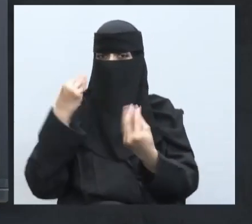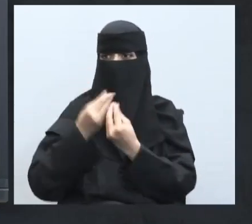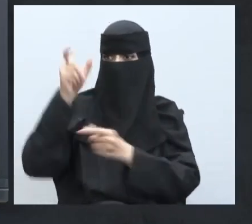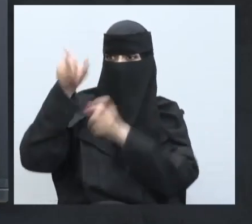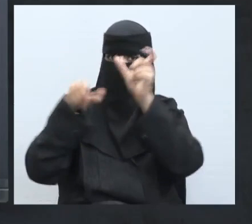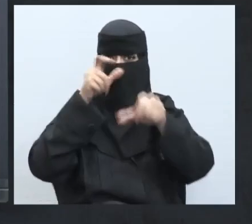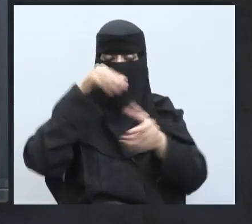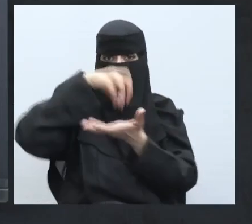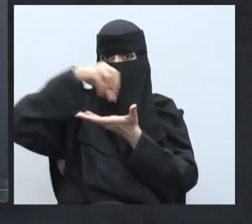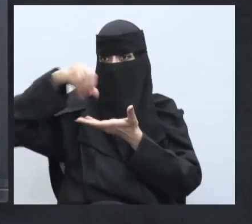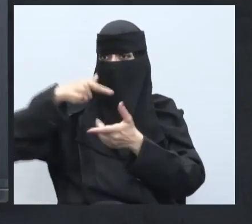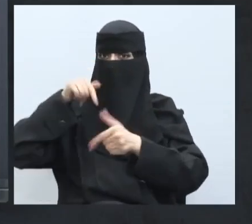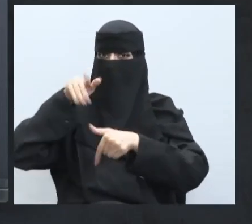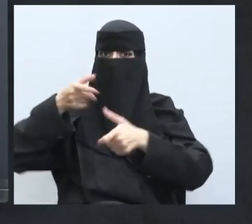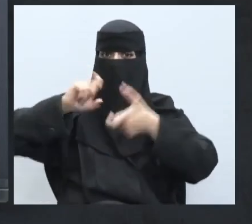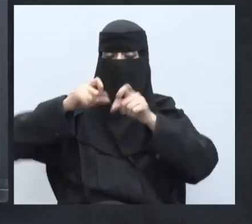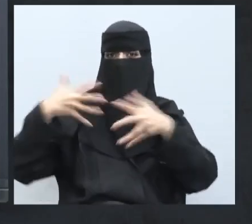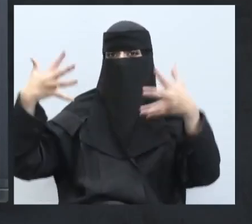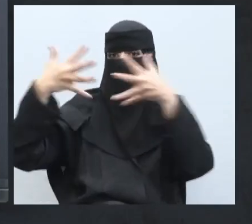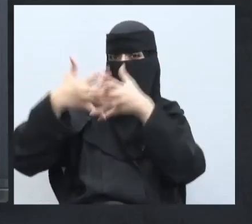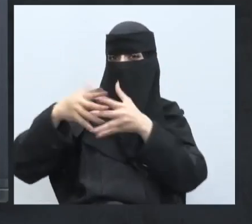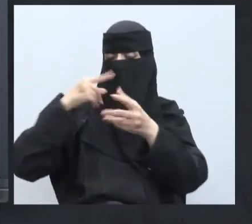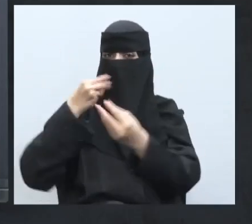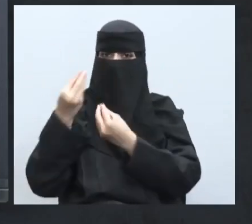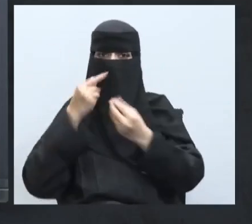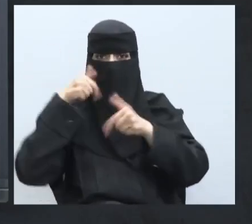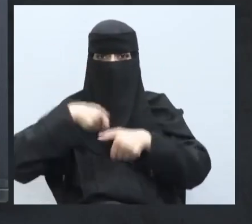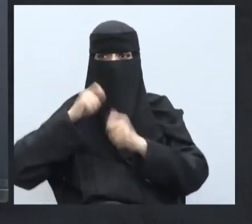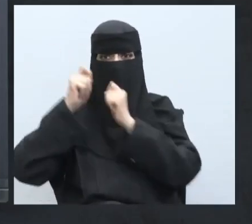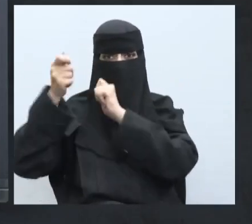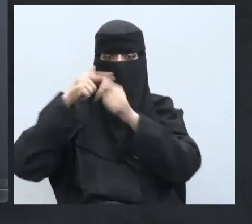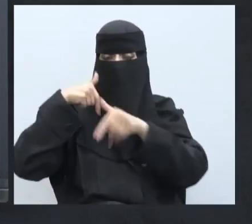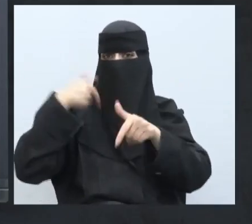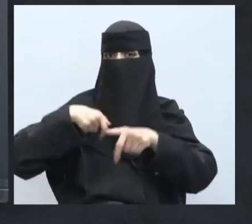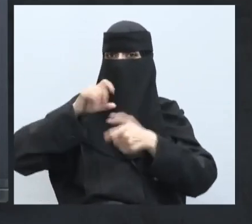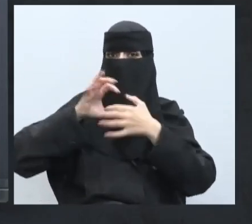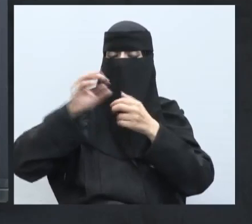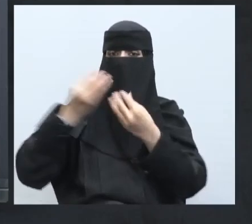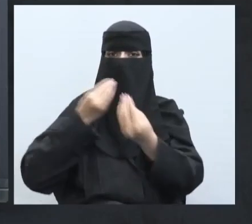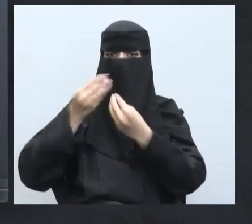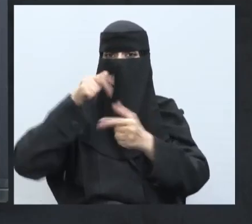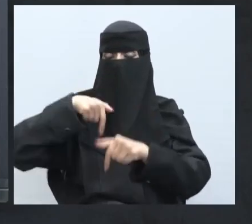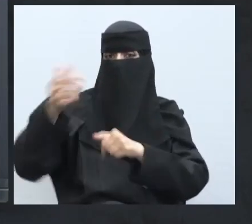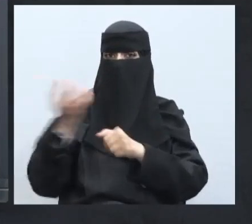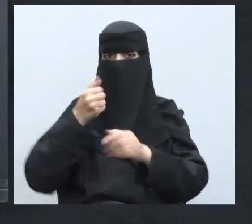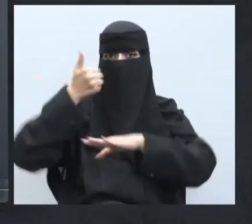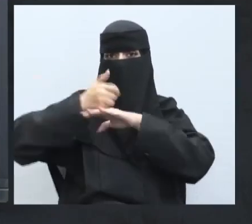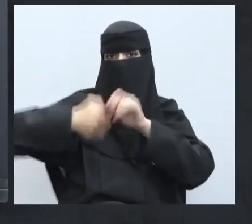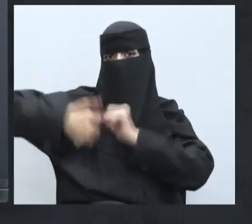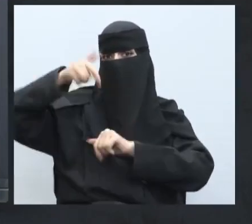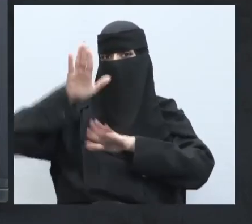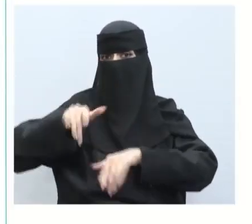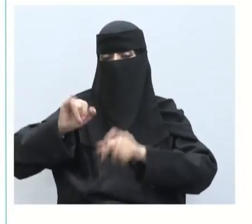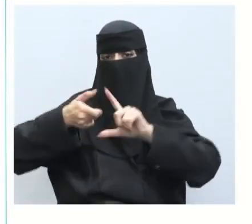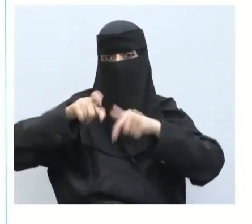لديه قدره على تكوين شراكات تكوين بالتاكيد صفقات لان العلاقات هي مصدر رئيس بالتاكيد للنجاح في